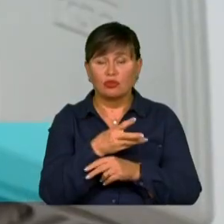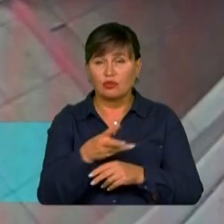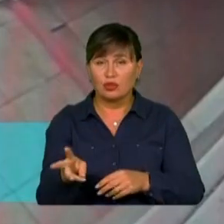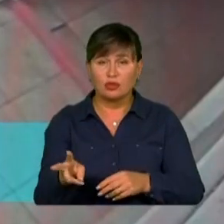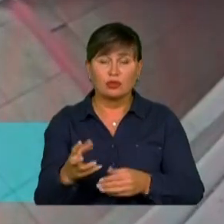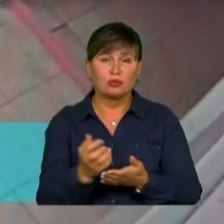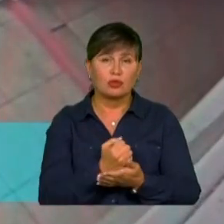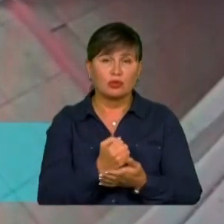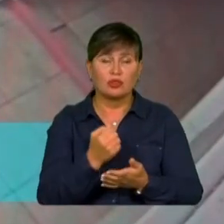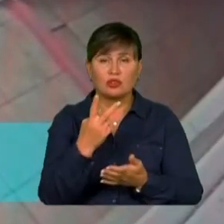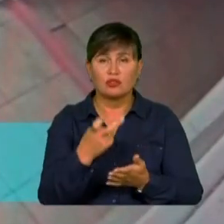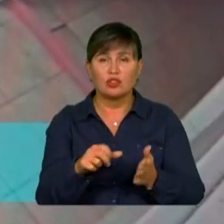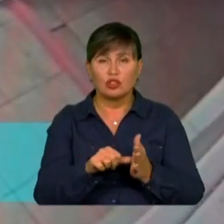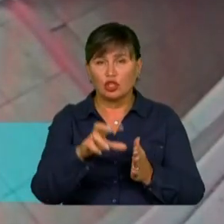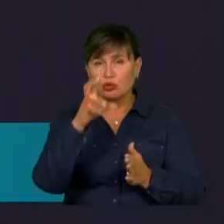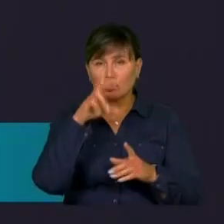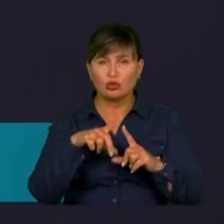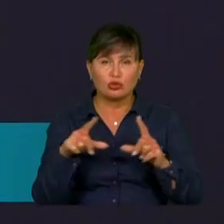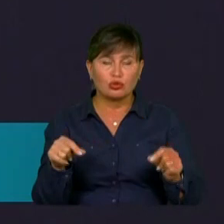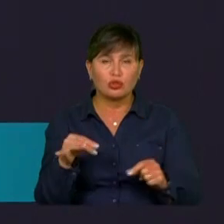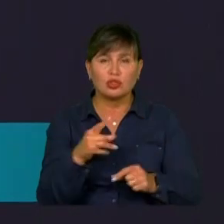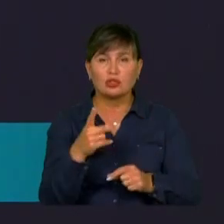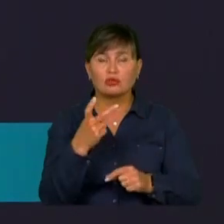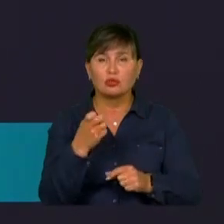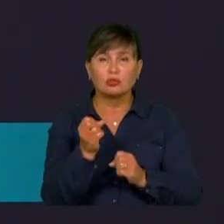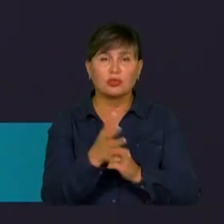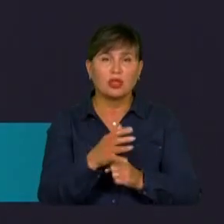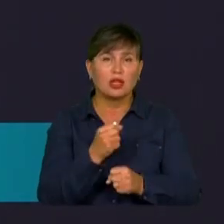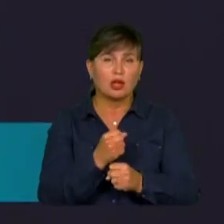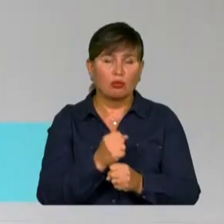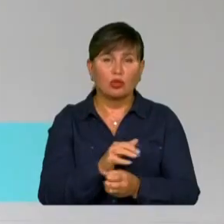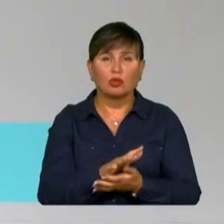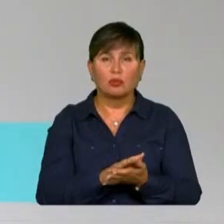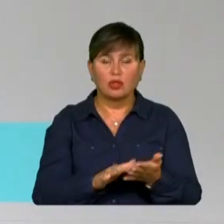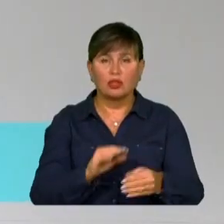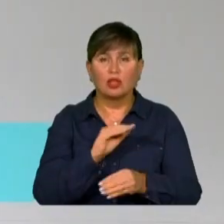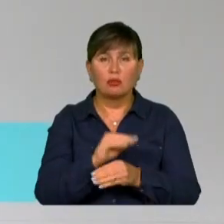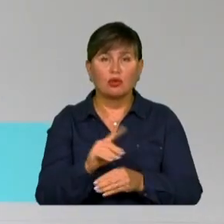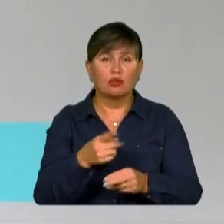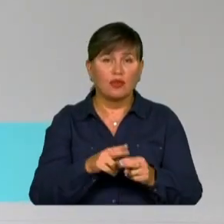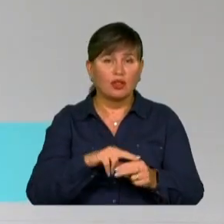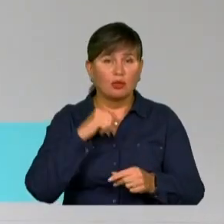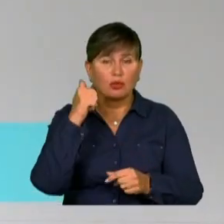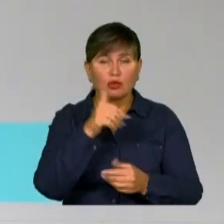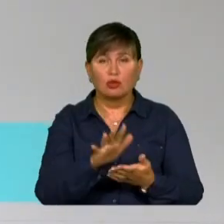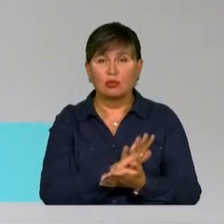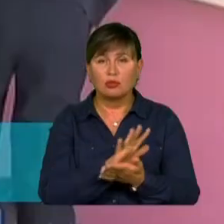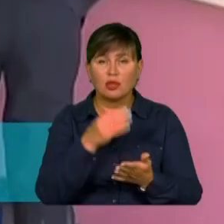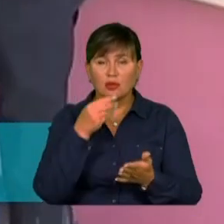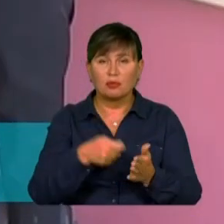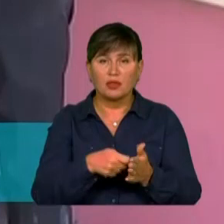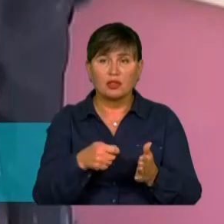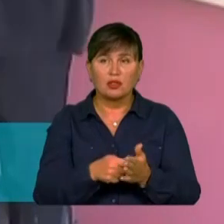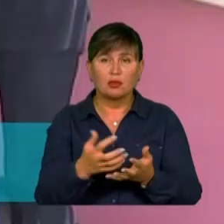видеонаблюдением охвачены 206 государственных школ из 215. Работа продолжается. Добавлю, что в этом году бесплатным питанием